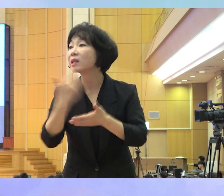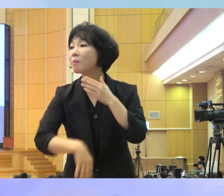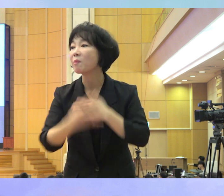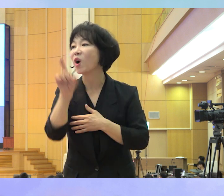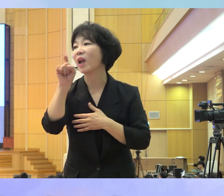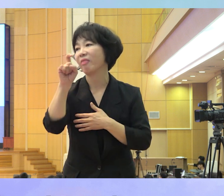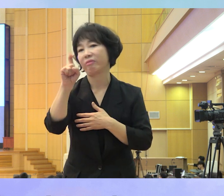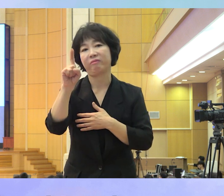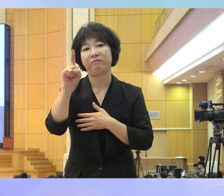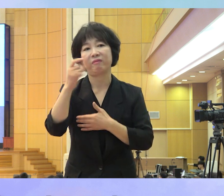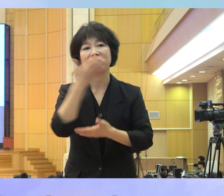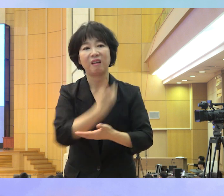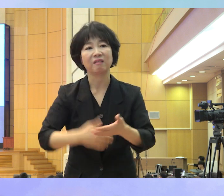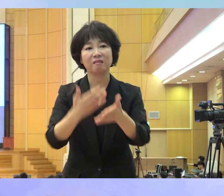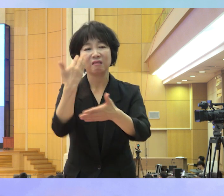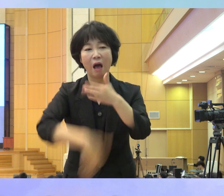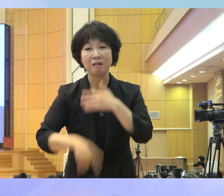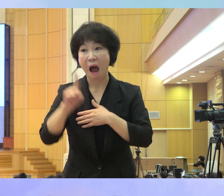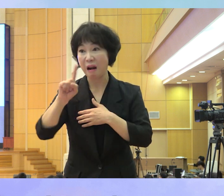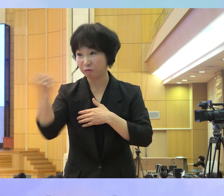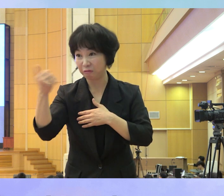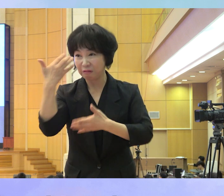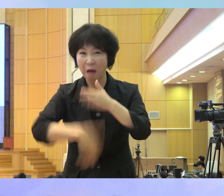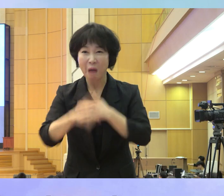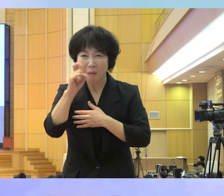제자가 갈릴리에